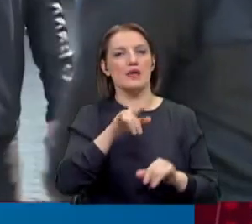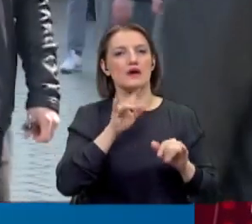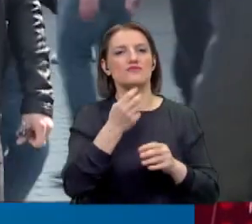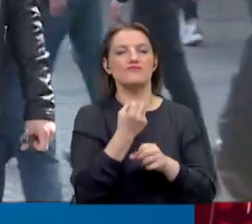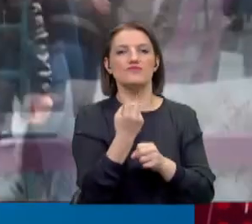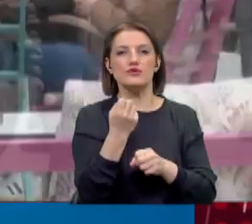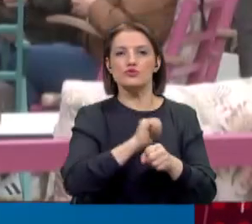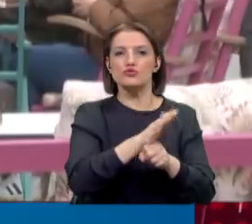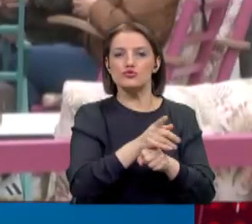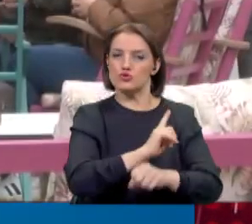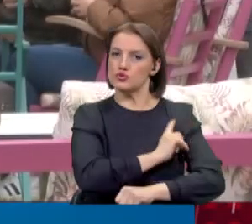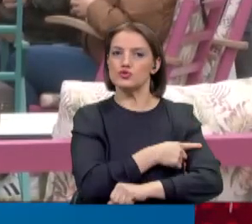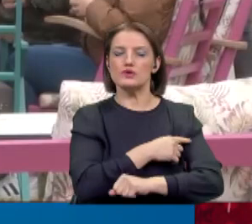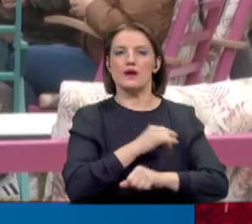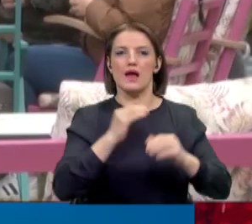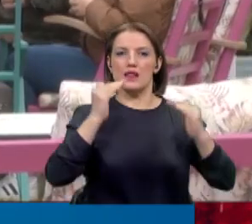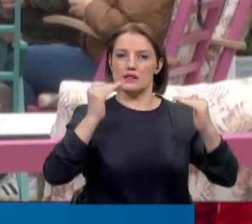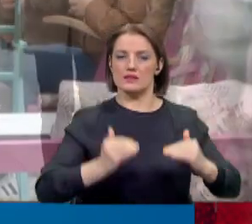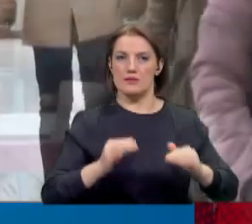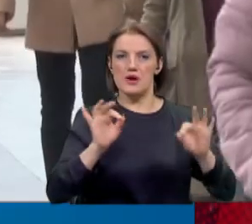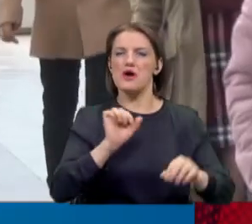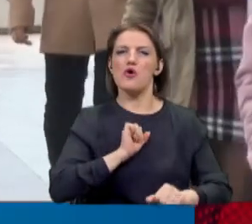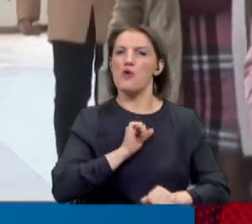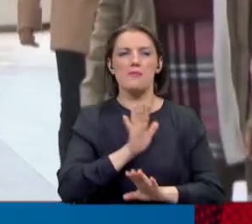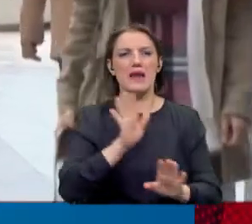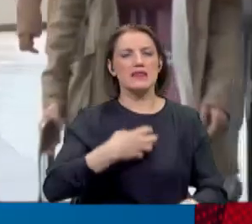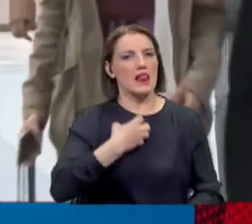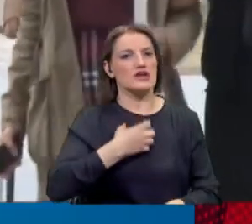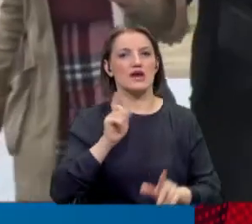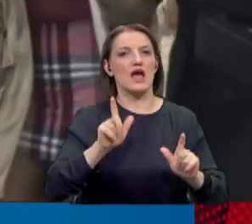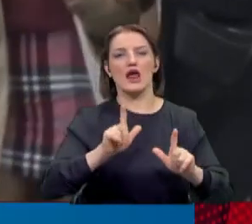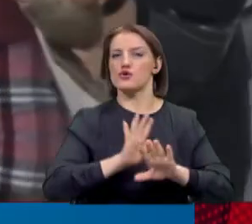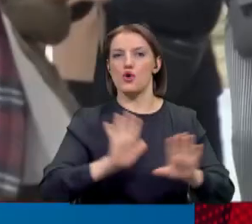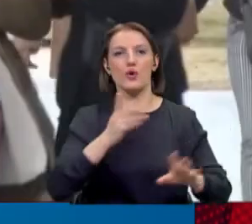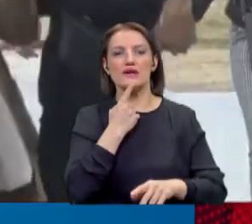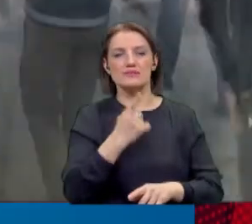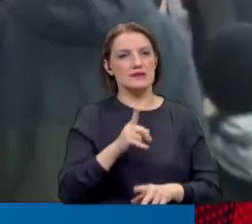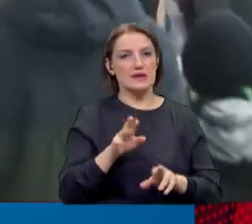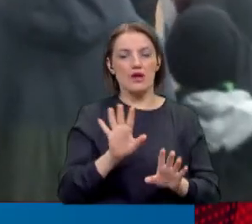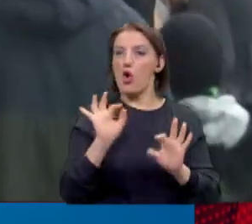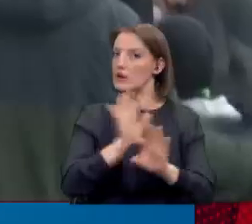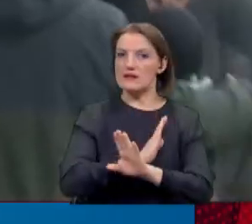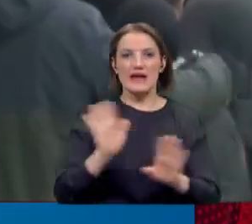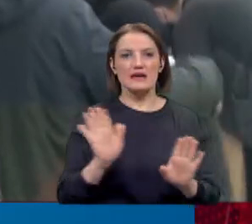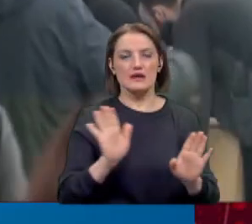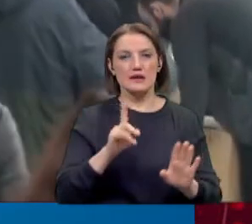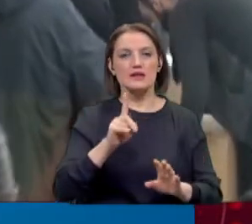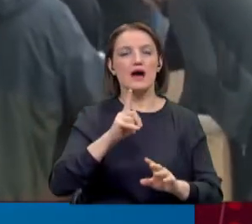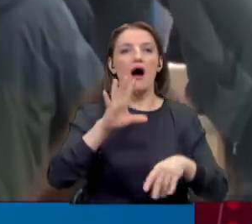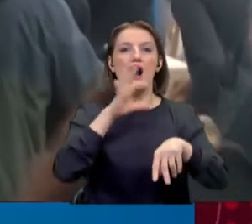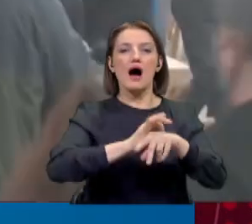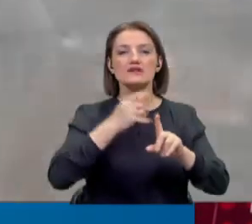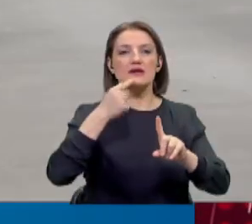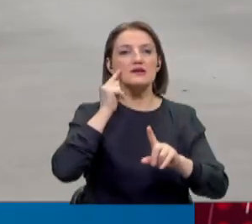gülüş gücünü yitirdi işte korkmayın Telaşa gerek yok gibi ama öyle değil hasta sayısı artmaya devam